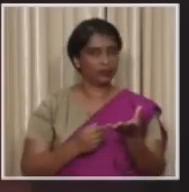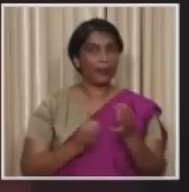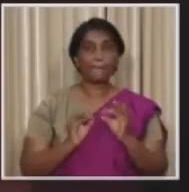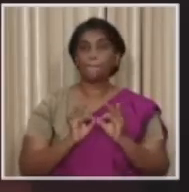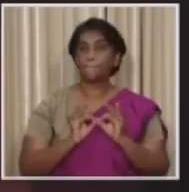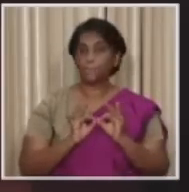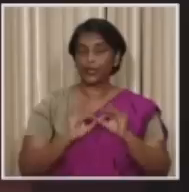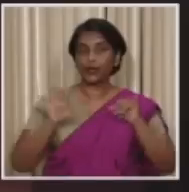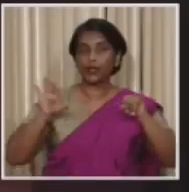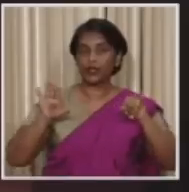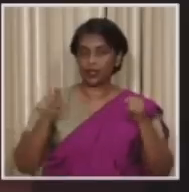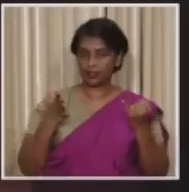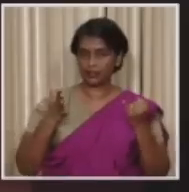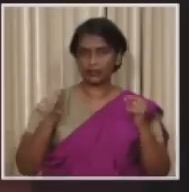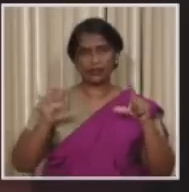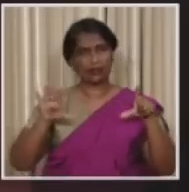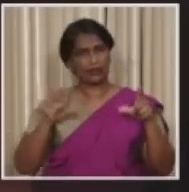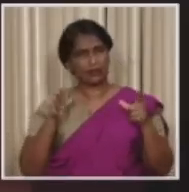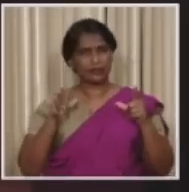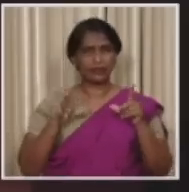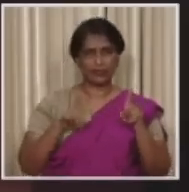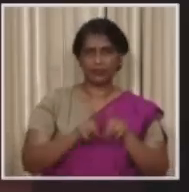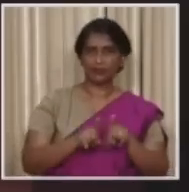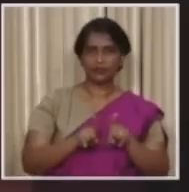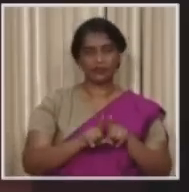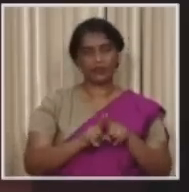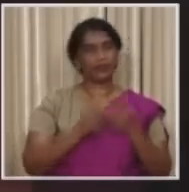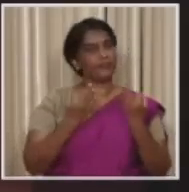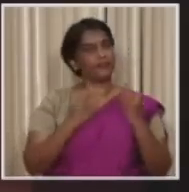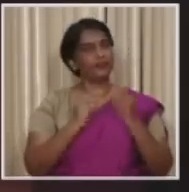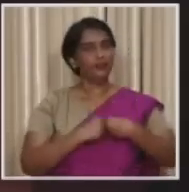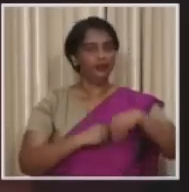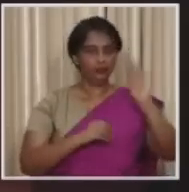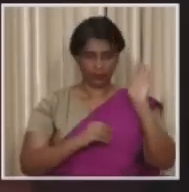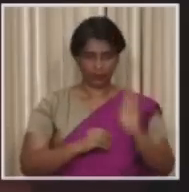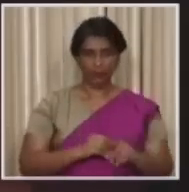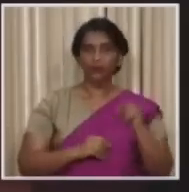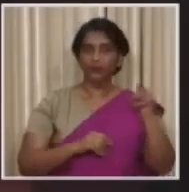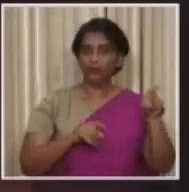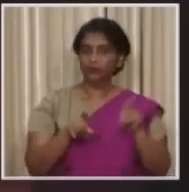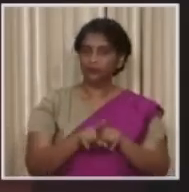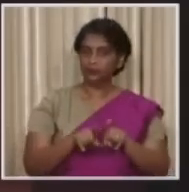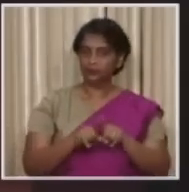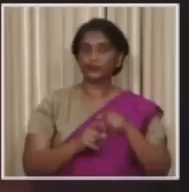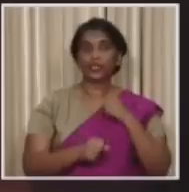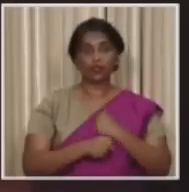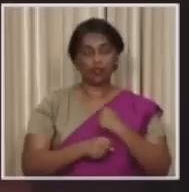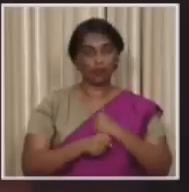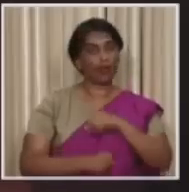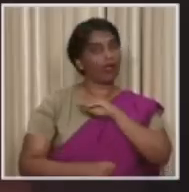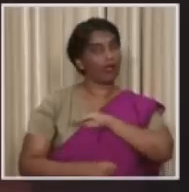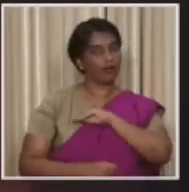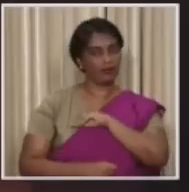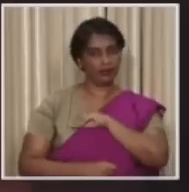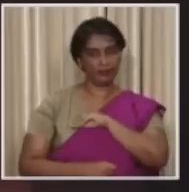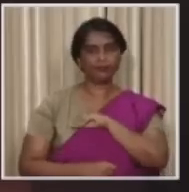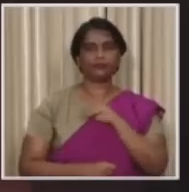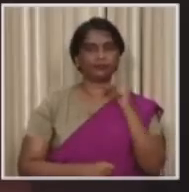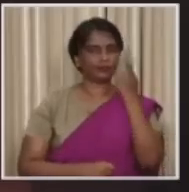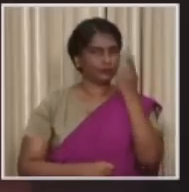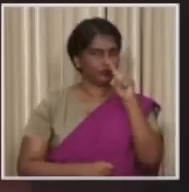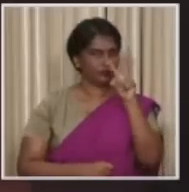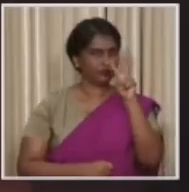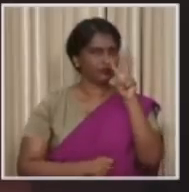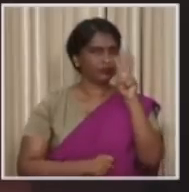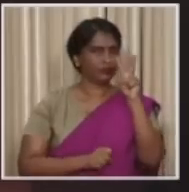බිලියන 600ත් 700ත් අතර ප්‍රමාණයක එහෙම වුණාම රාජ්‍ය ආදායම 12